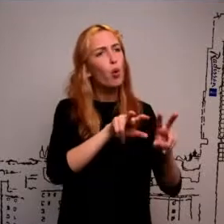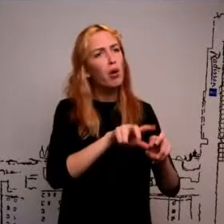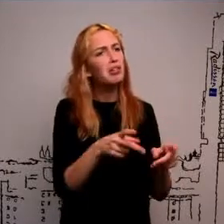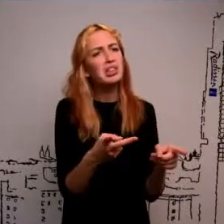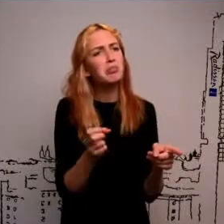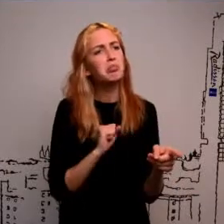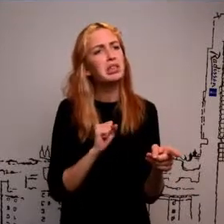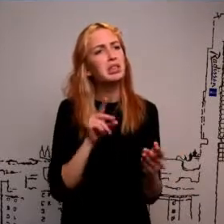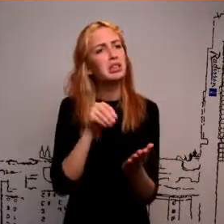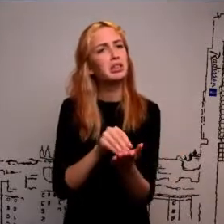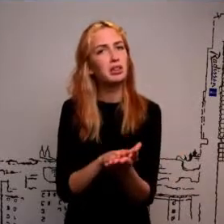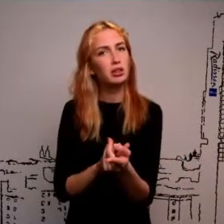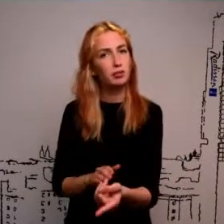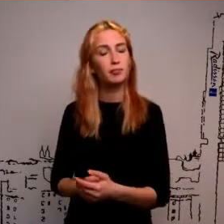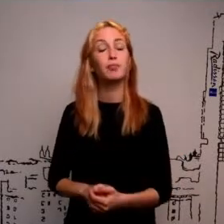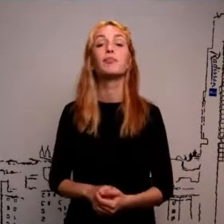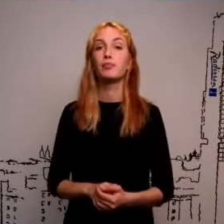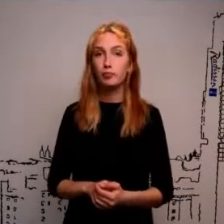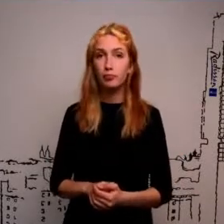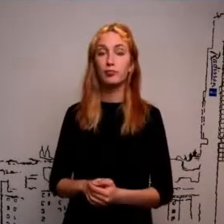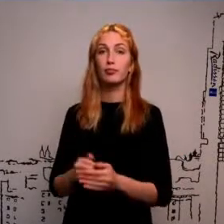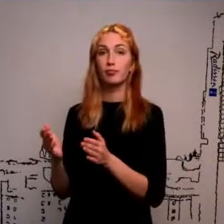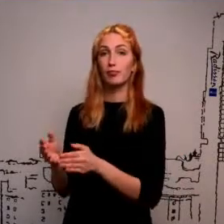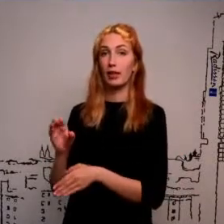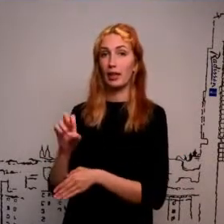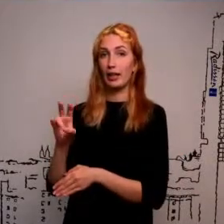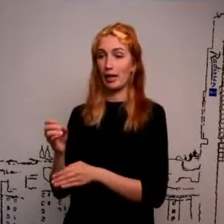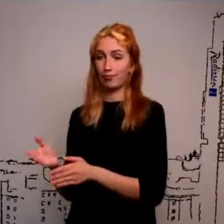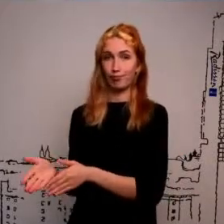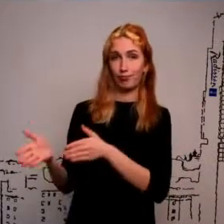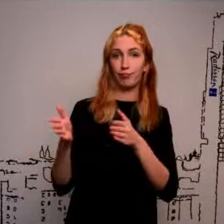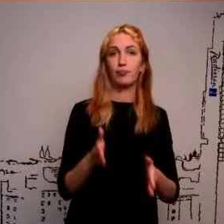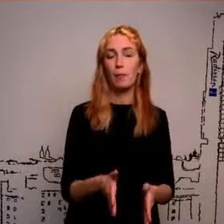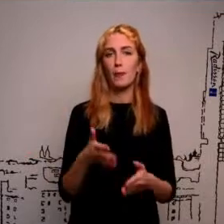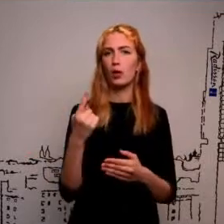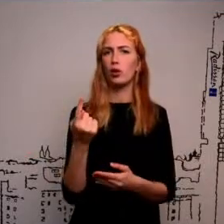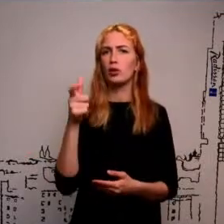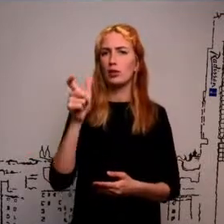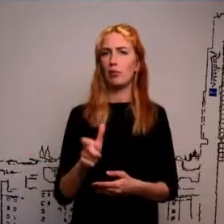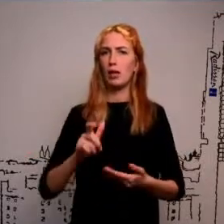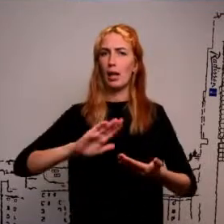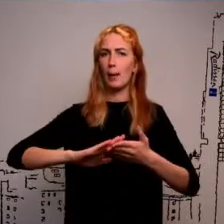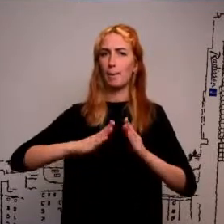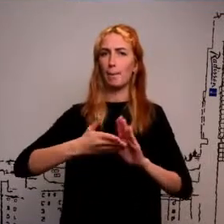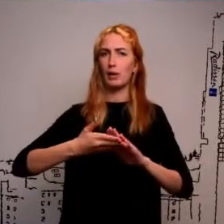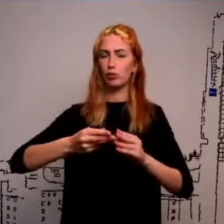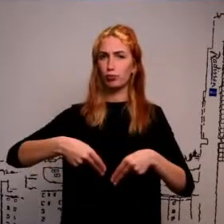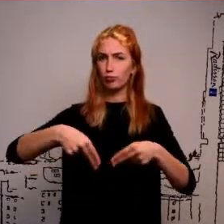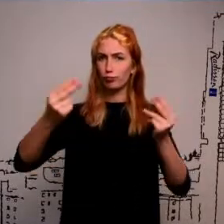Mm-hmm. Ene, tuleme natukene tagasi, et kui üks inimene hakkab lepingut sõlmima